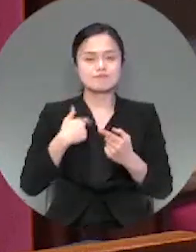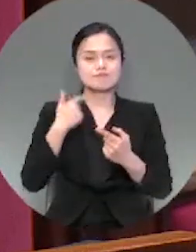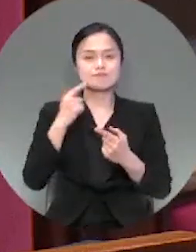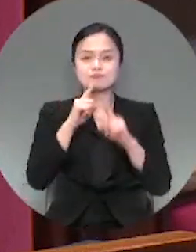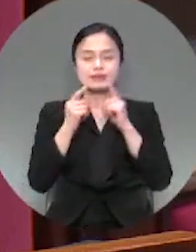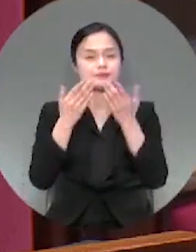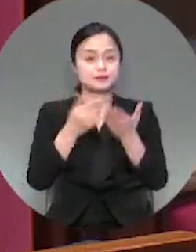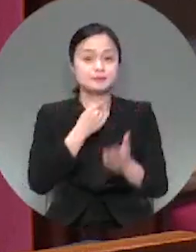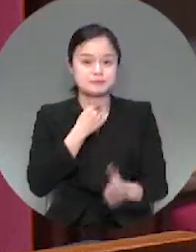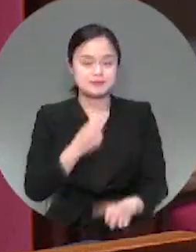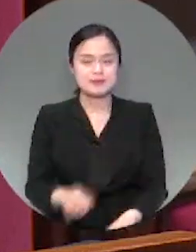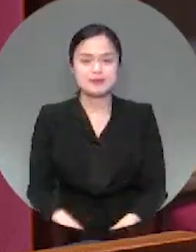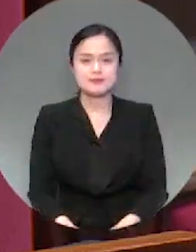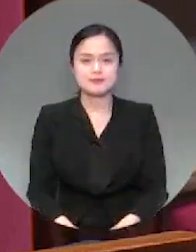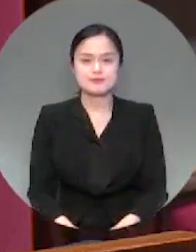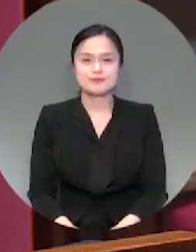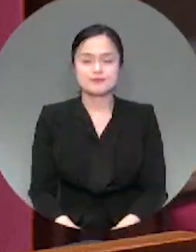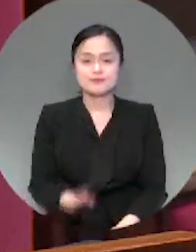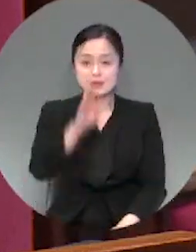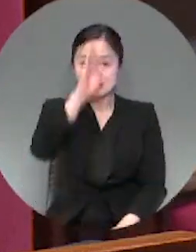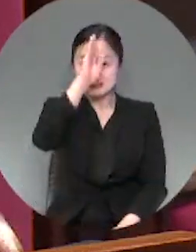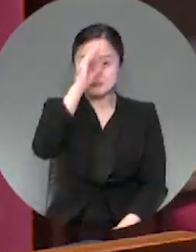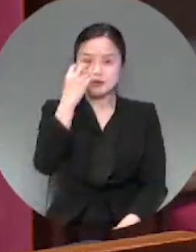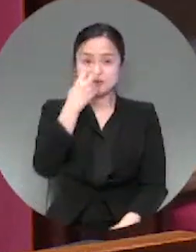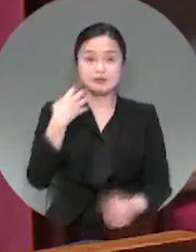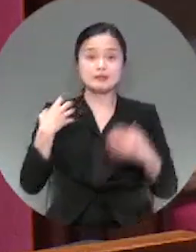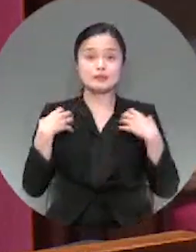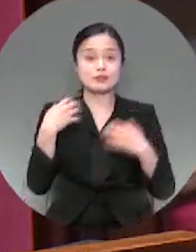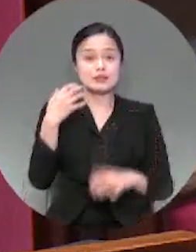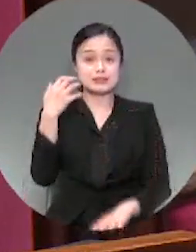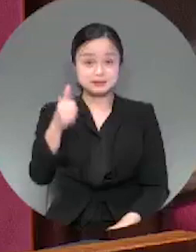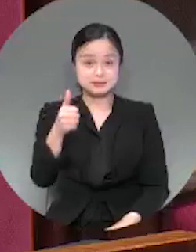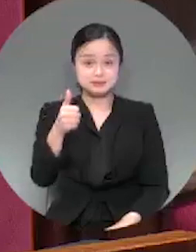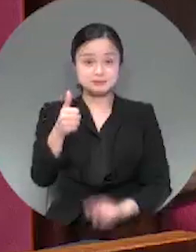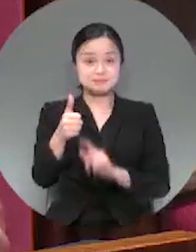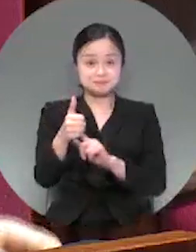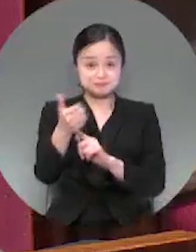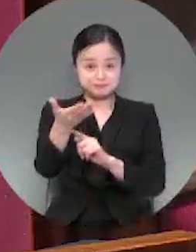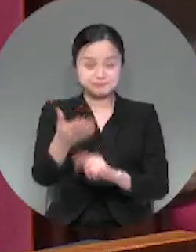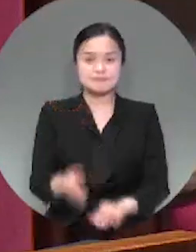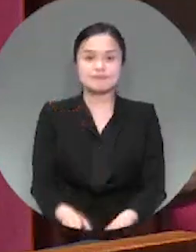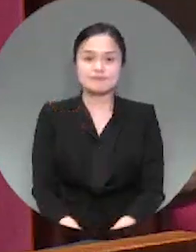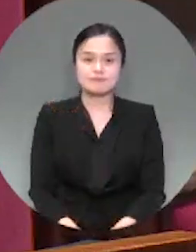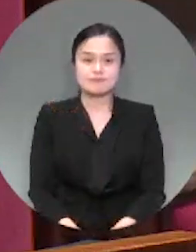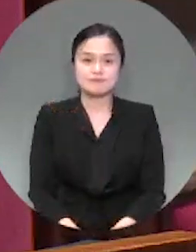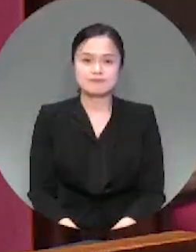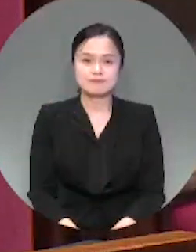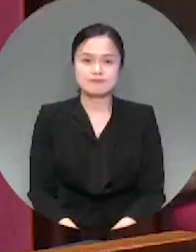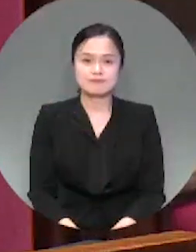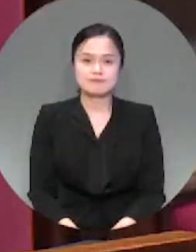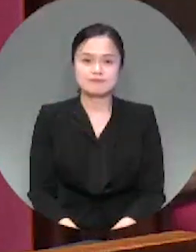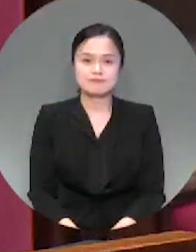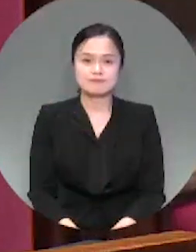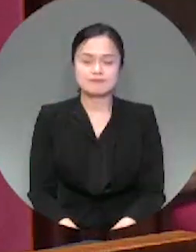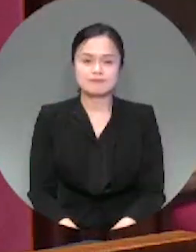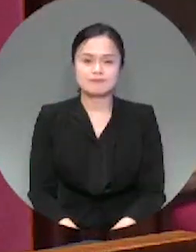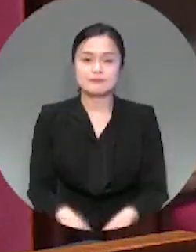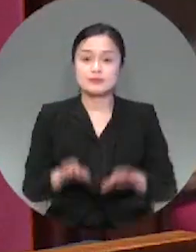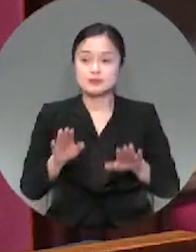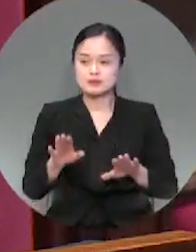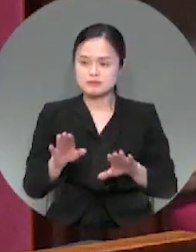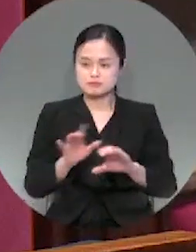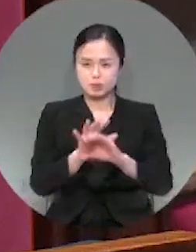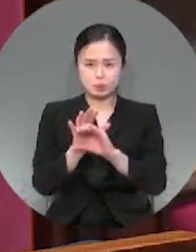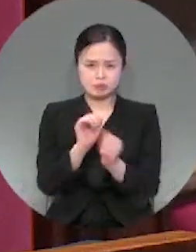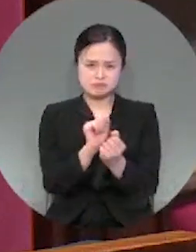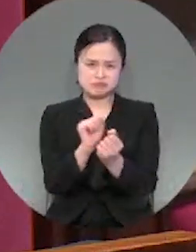질병청장님. 지금 오늘 0시 기준 재택 치료자가 15만 9천 명이고요. 3월 초에는 100만 명에